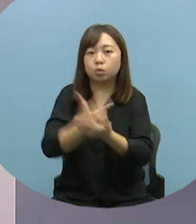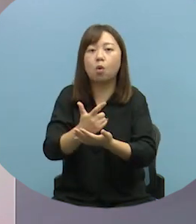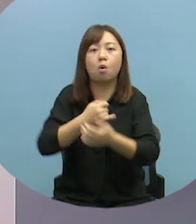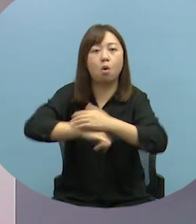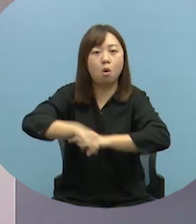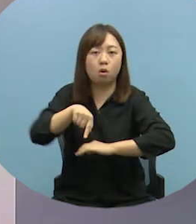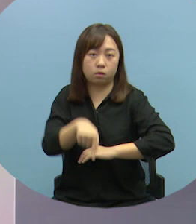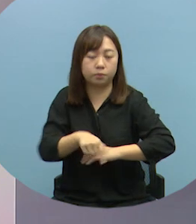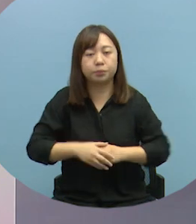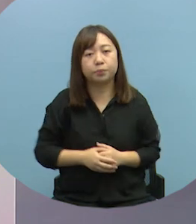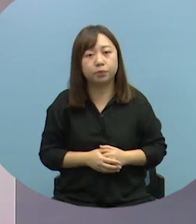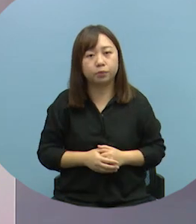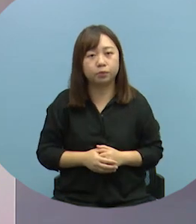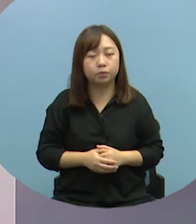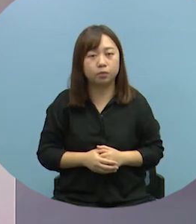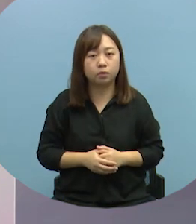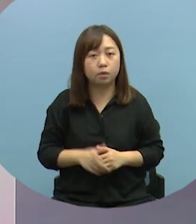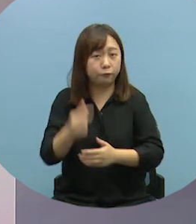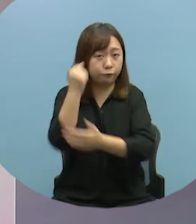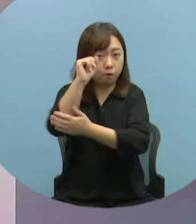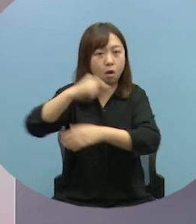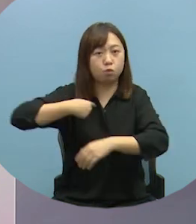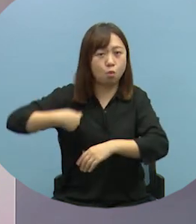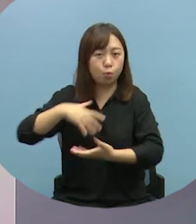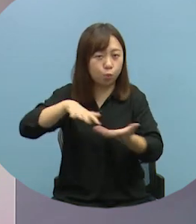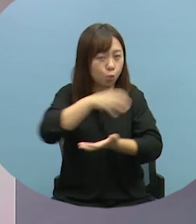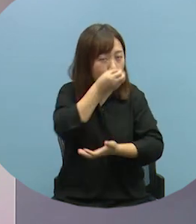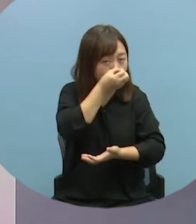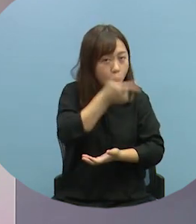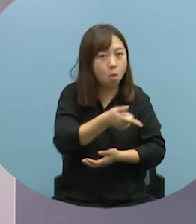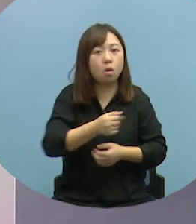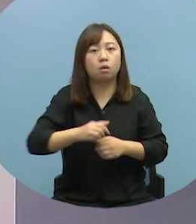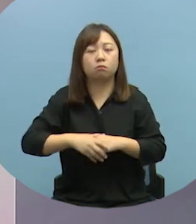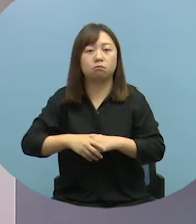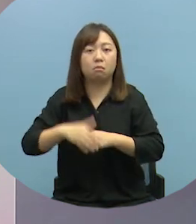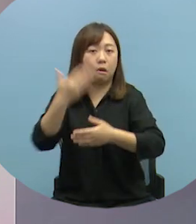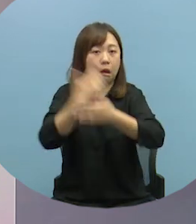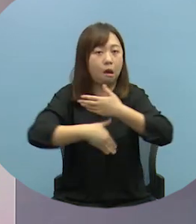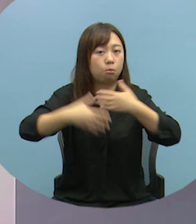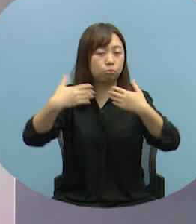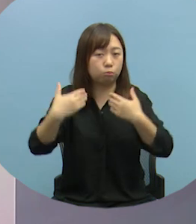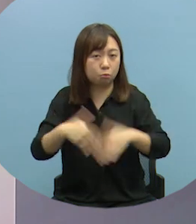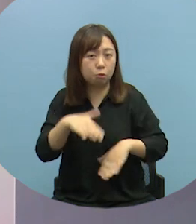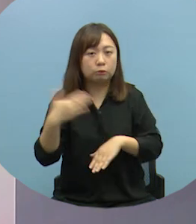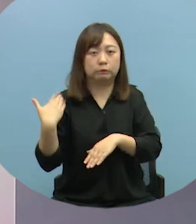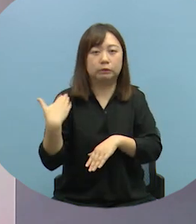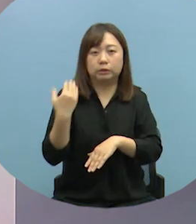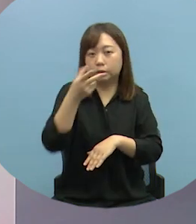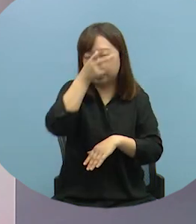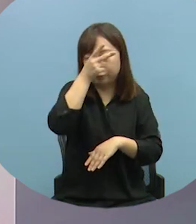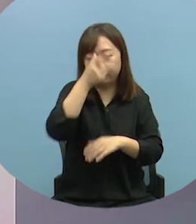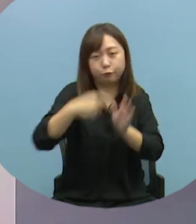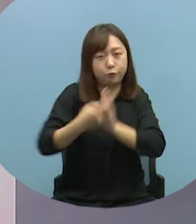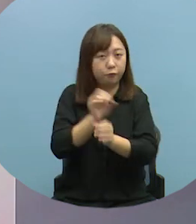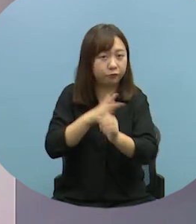安全。這股反中亂港的勢力亦都削弱了特區政府早期的抗疫成